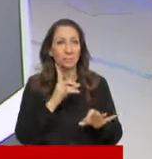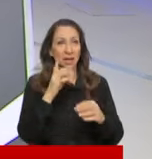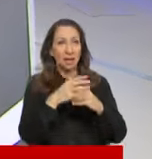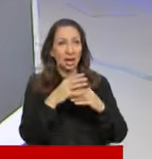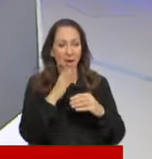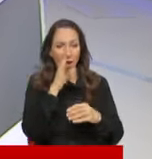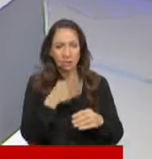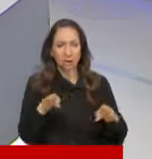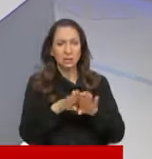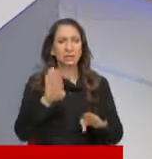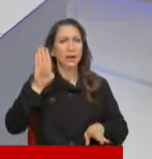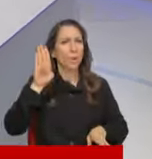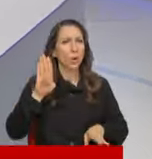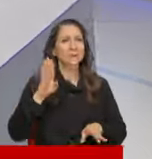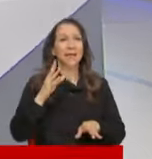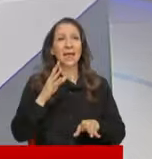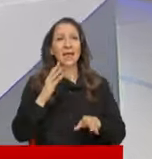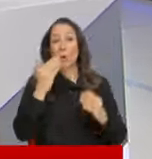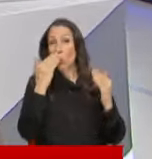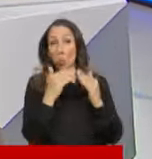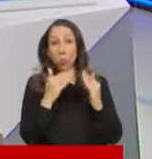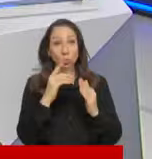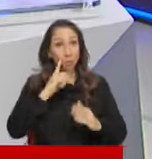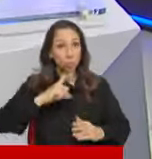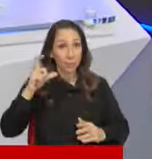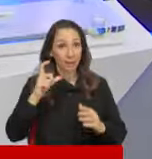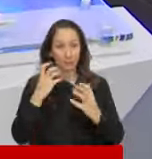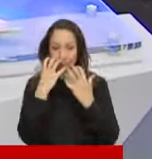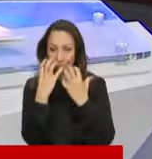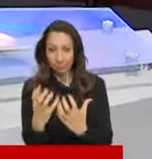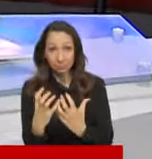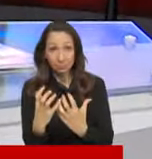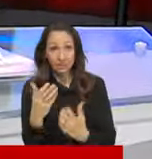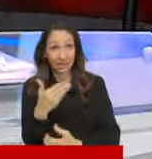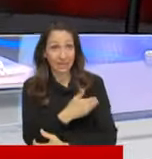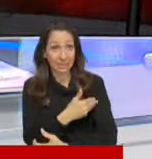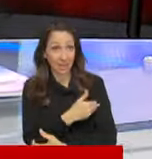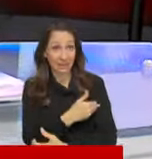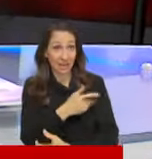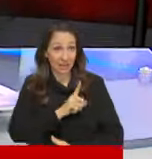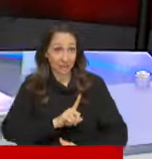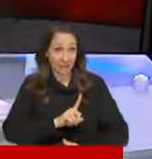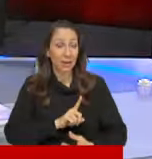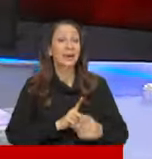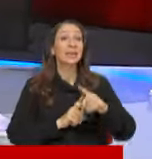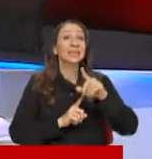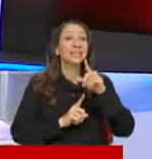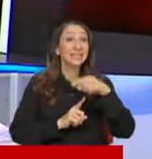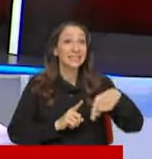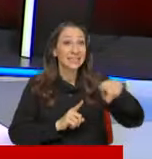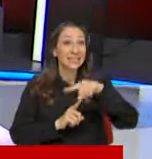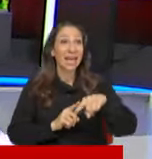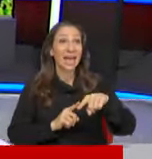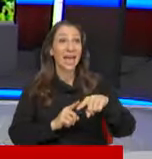adaletten Haktan demokrasiden laik demokratik cumhuriyetten yana bir Eee aday ve size